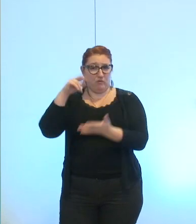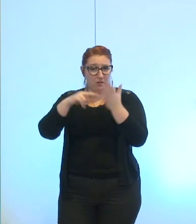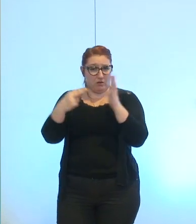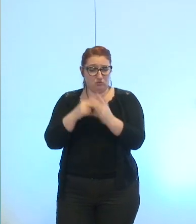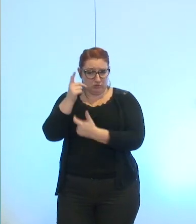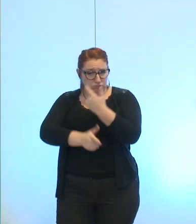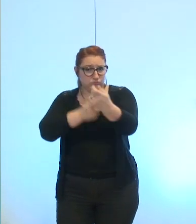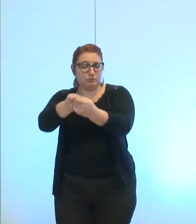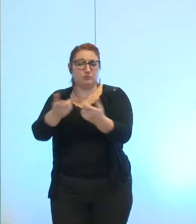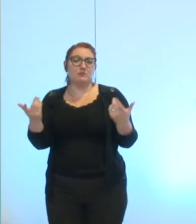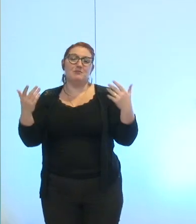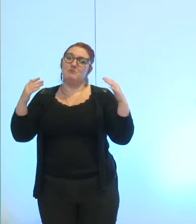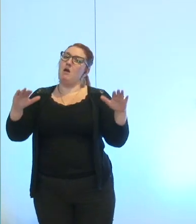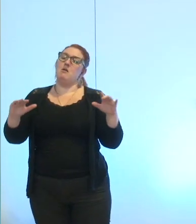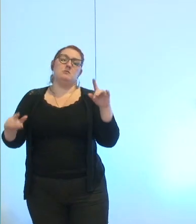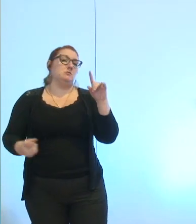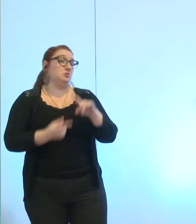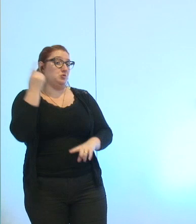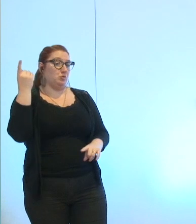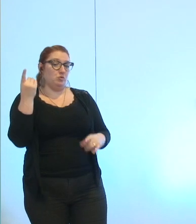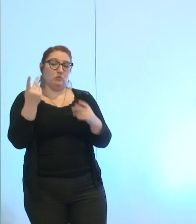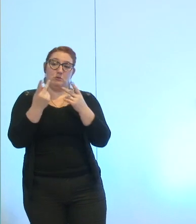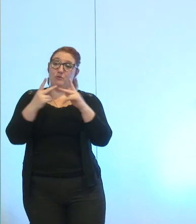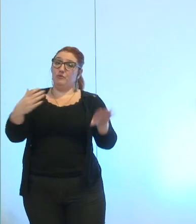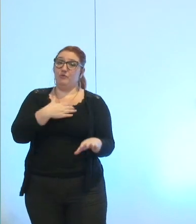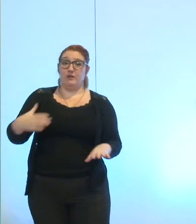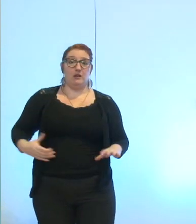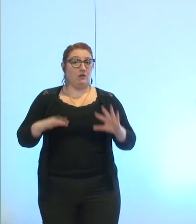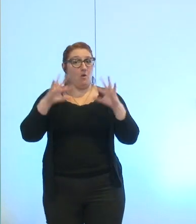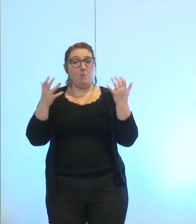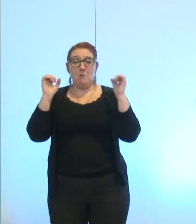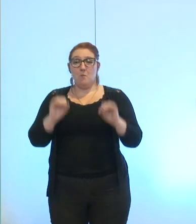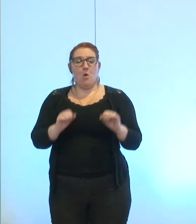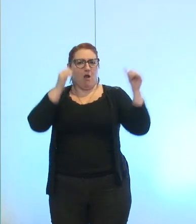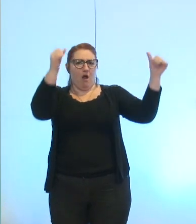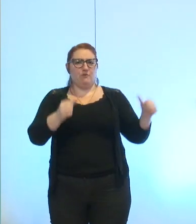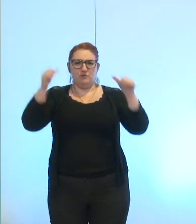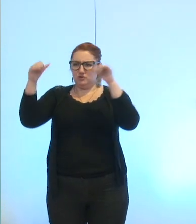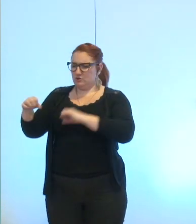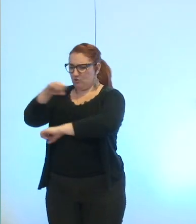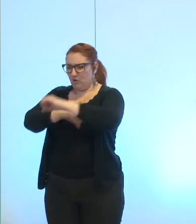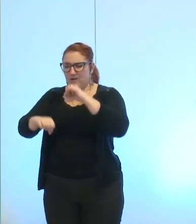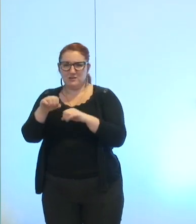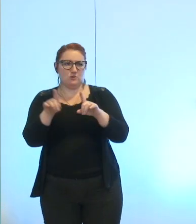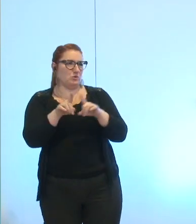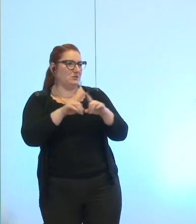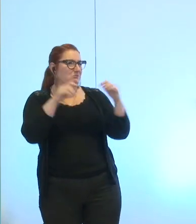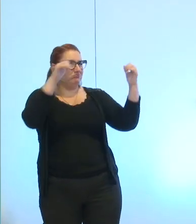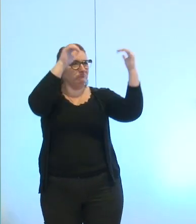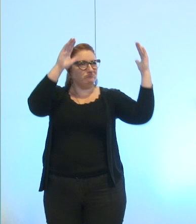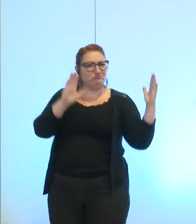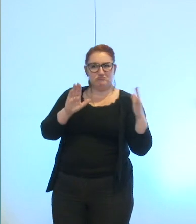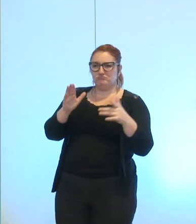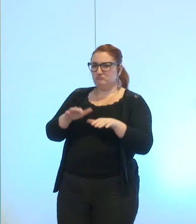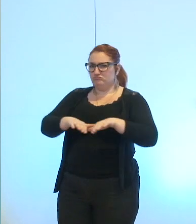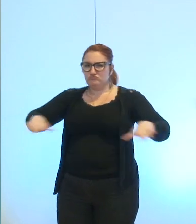technologies mais surtout comment la ville pouvait mettre en place un système d'affichage et de mobilier urbain dit intelligent